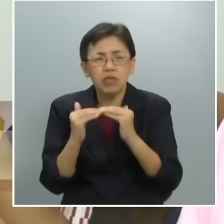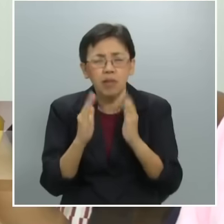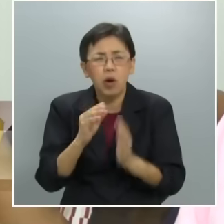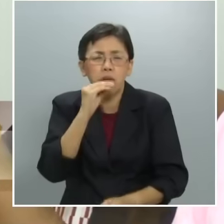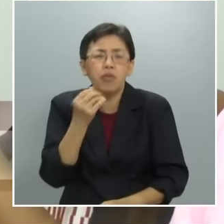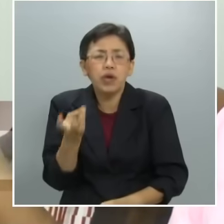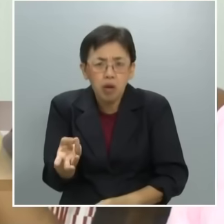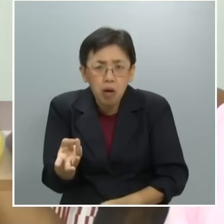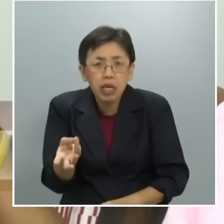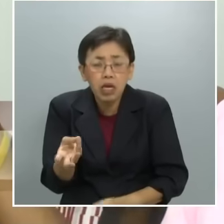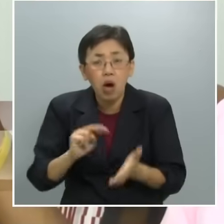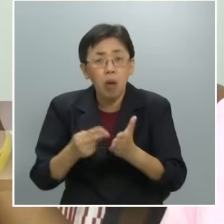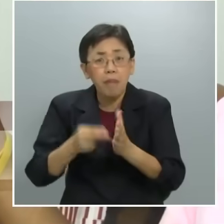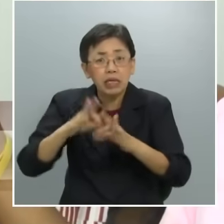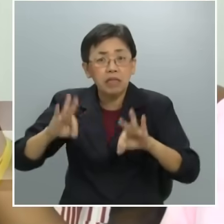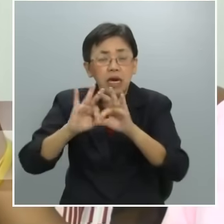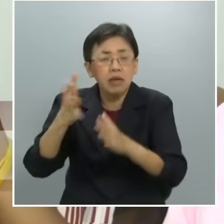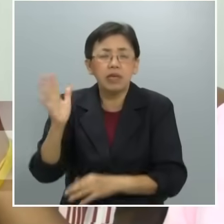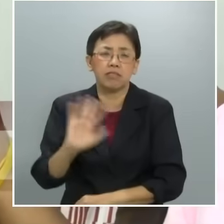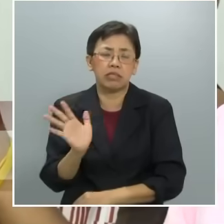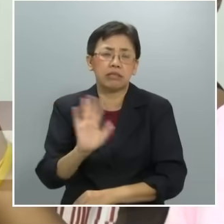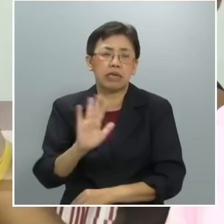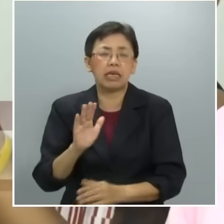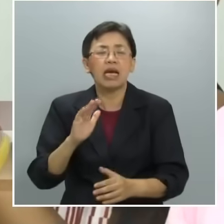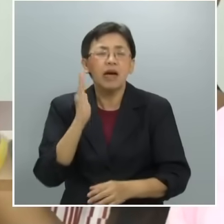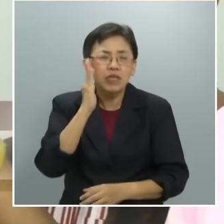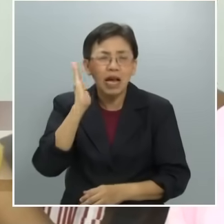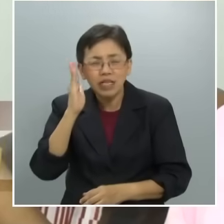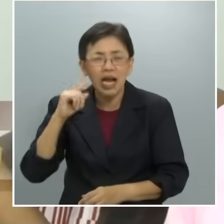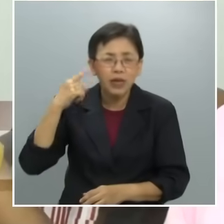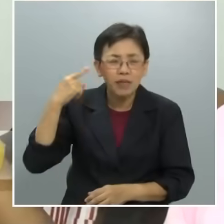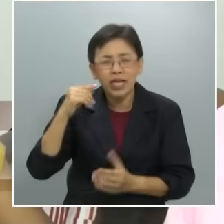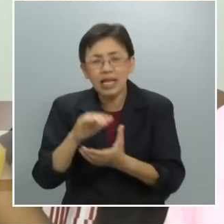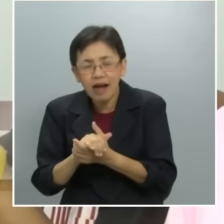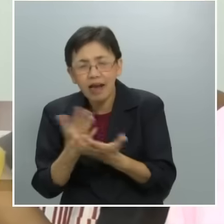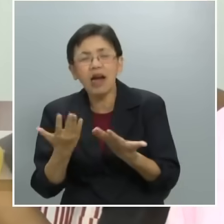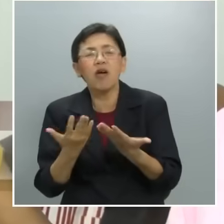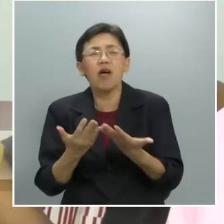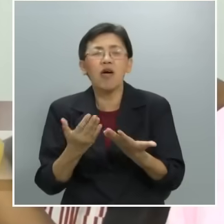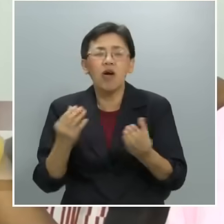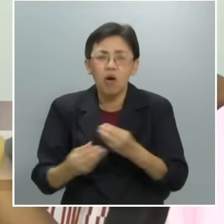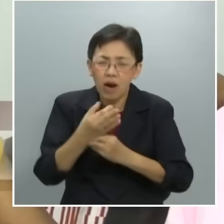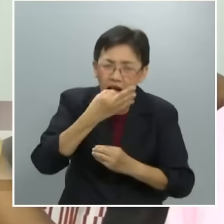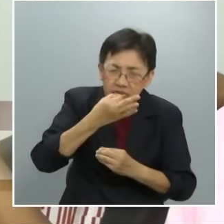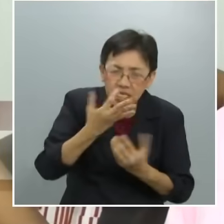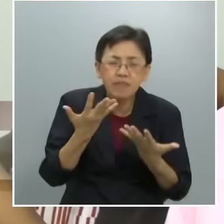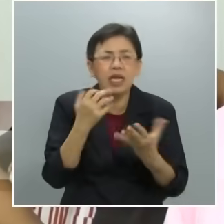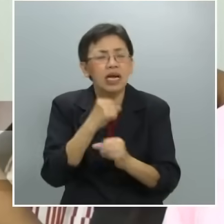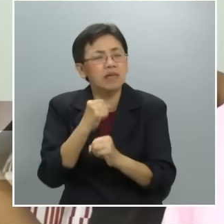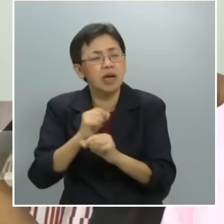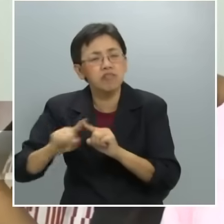าพูดมาน้อยไม่ได้ความไม่สำคัญนะครับเรื่องสมรสเท่าเทียมเรื่องสิทธิเสรีภาพในการประกอบอาชีพเรื่องต่างๆเหล่านี้ก็ต้องถูกยกระดับ